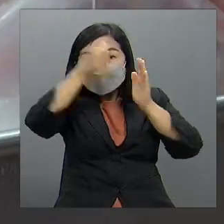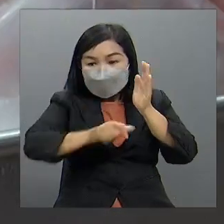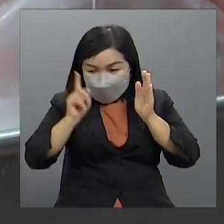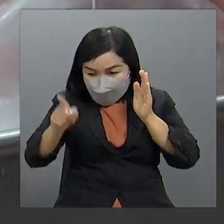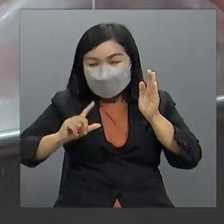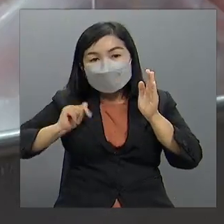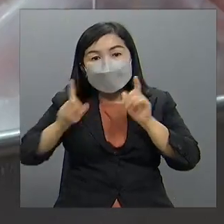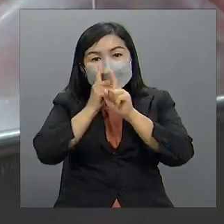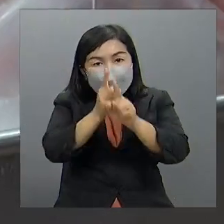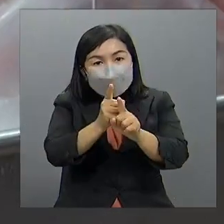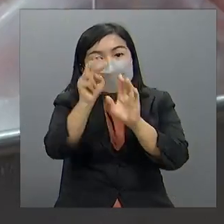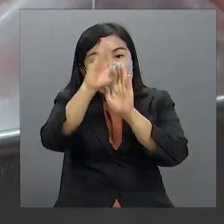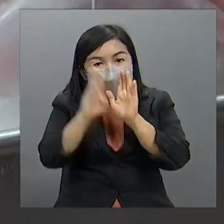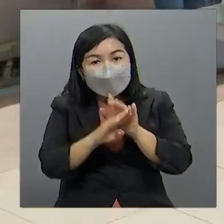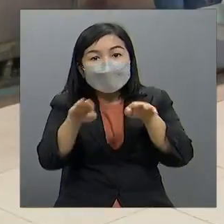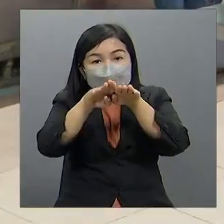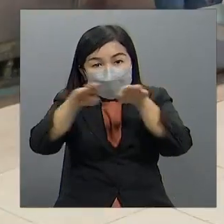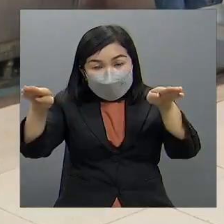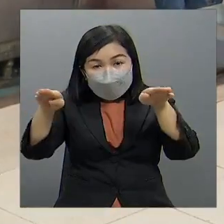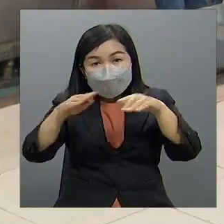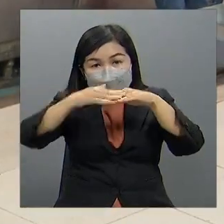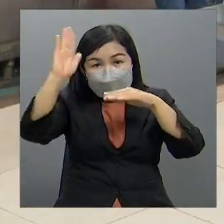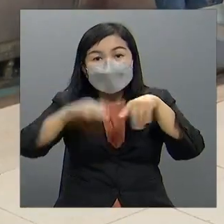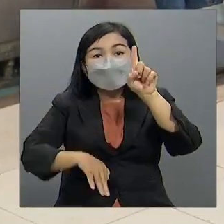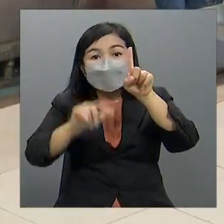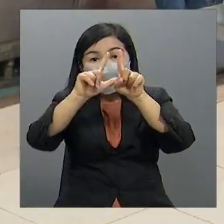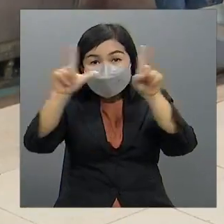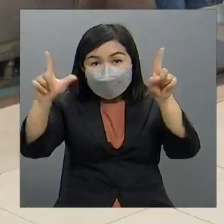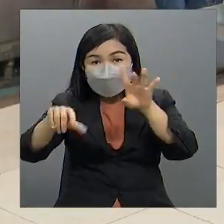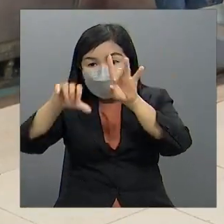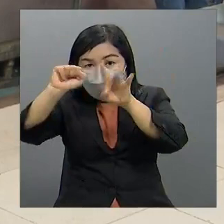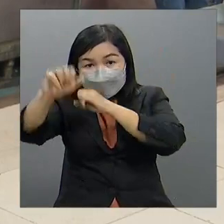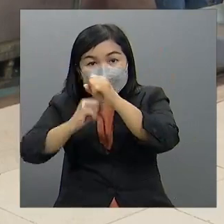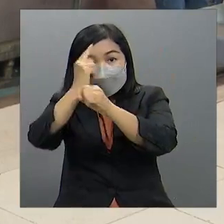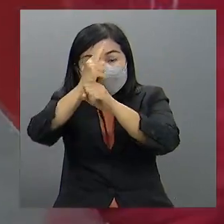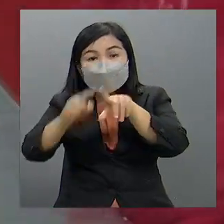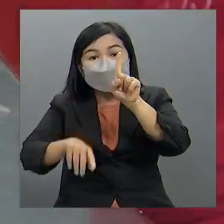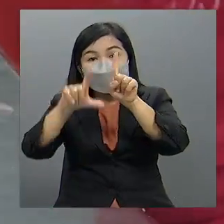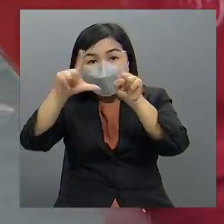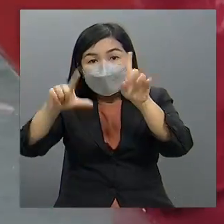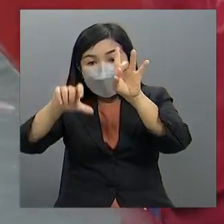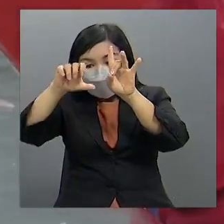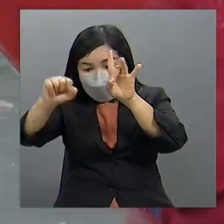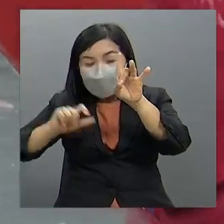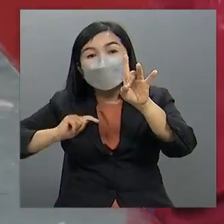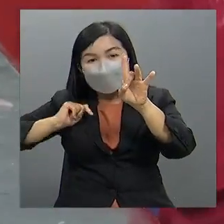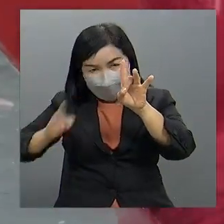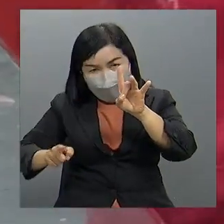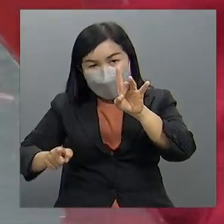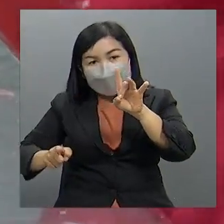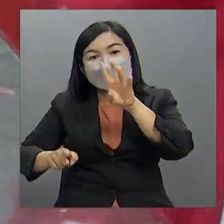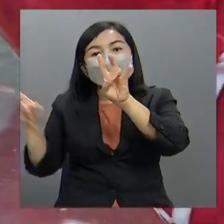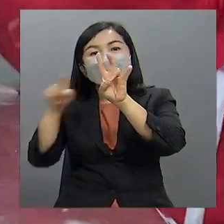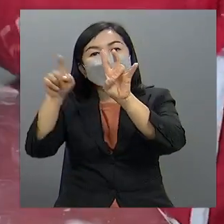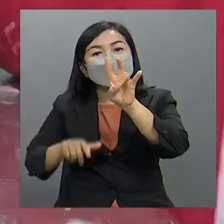ที่รายได้เกิน 1,800,000 บาทต่อปีอันนี้ก็ต้องจดเสียภาษีมูลค่าเพิ่มกับทางกรมสรรพาก